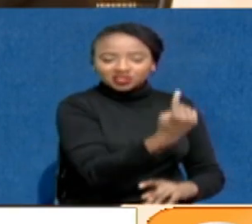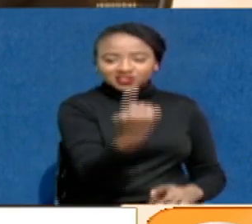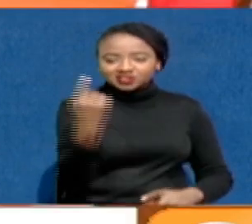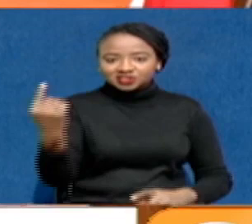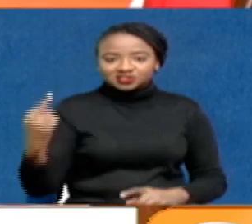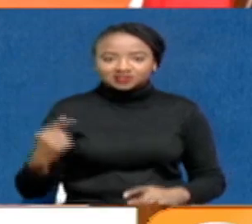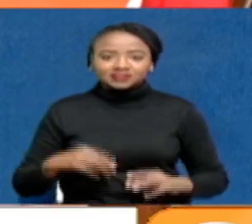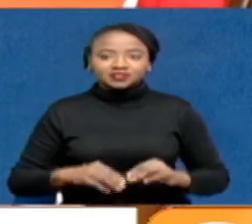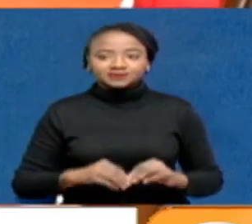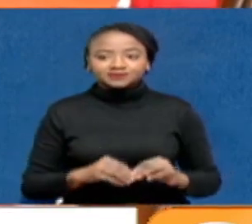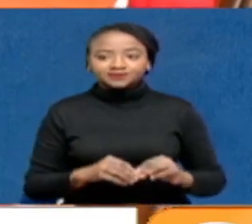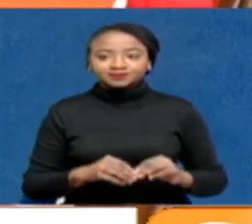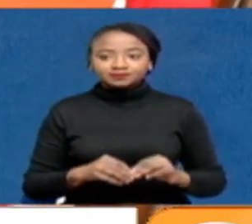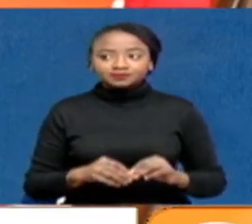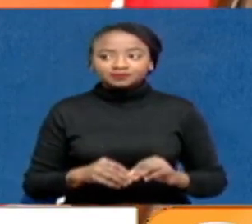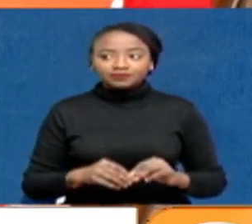leo.